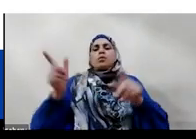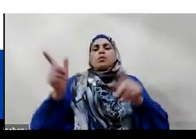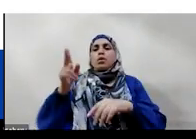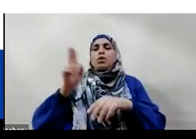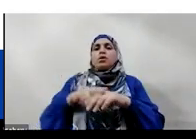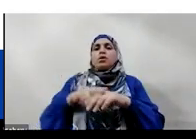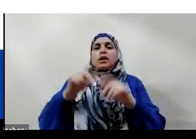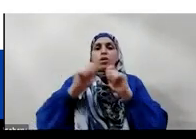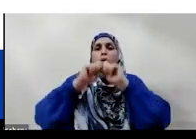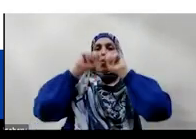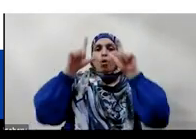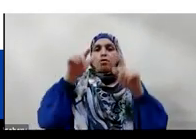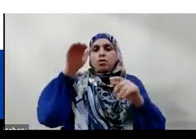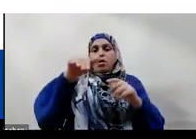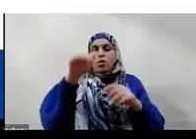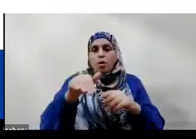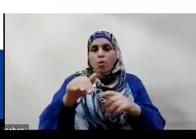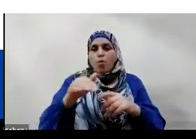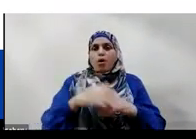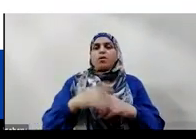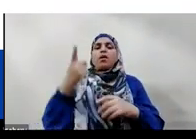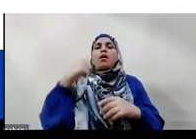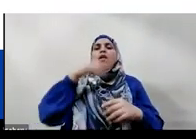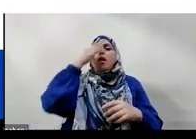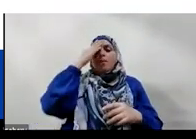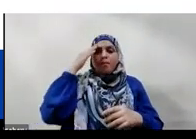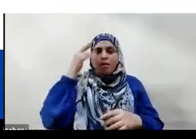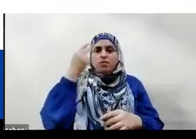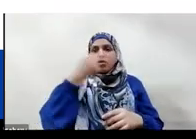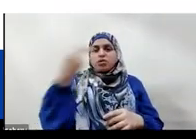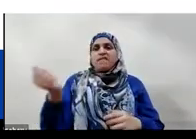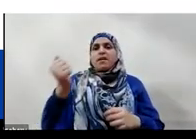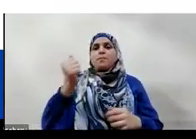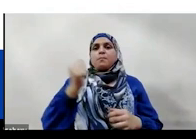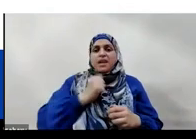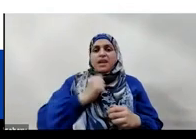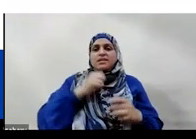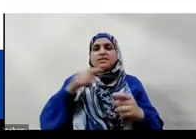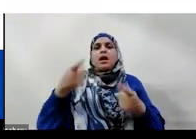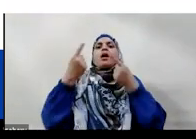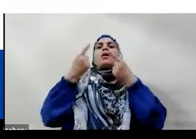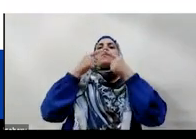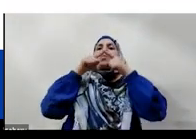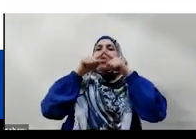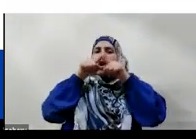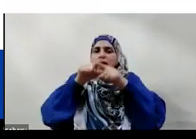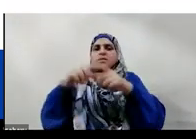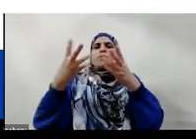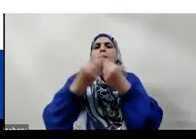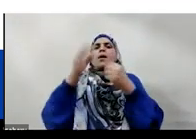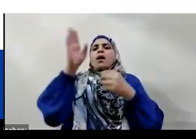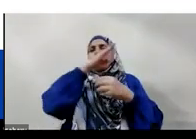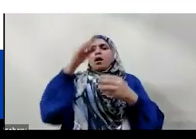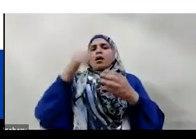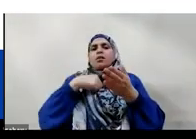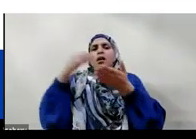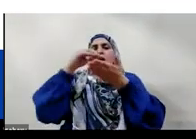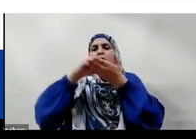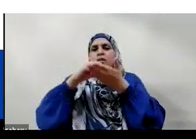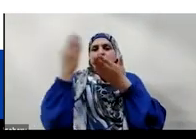الـ previous training والـ previous experience اللي عندك متعلقة بالـ study plan اللي حضرتك حاططها